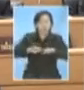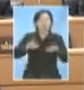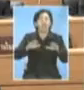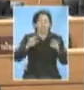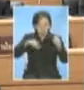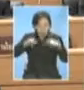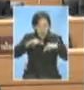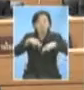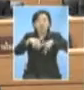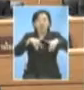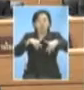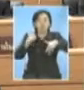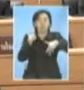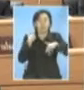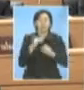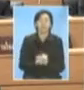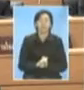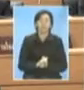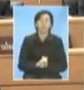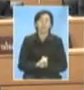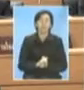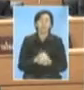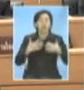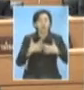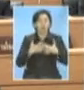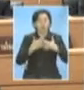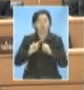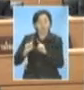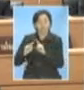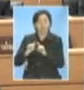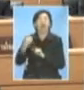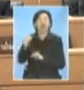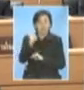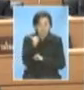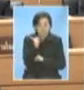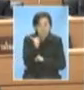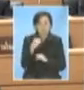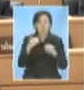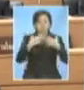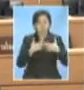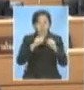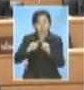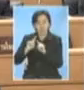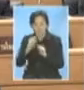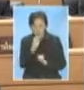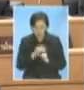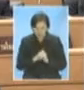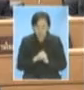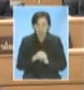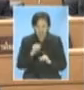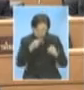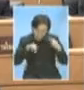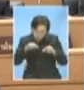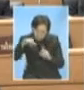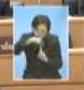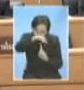บคุมมลพิษแล้วโรงงานทั้งหมดก็ต้องกลับมาเข้าระบบในการผ่านกระบวนการทางสิ่งแวดล้อมต่